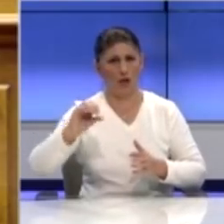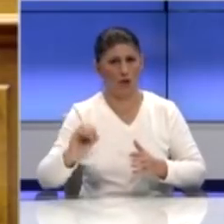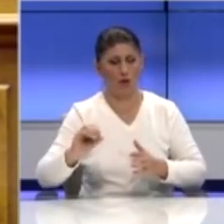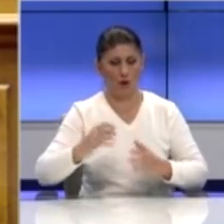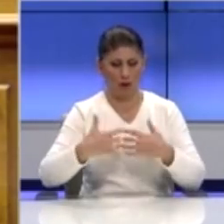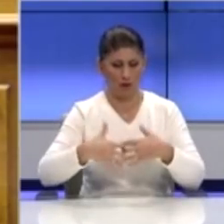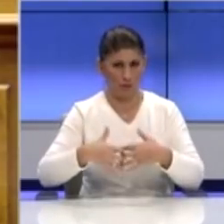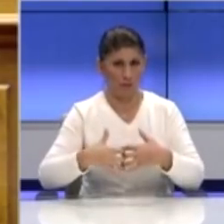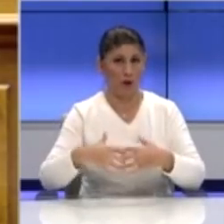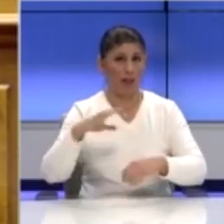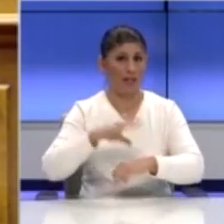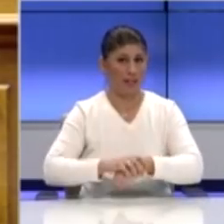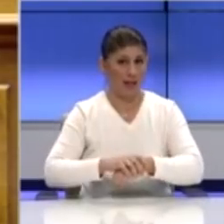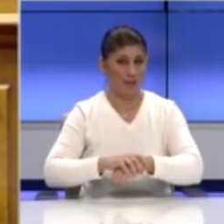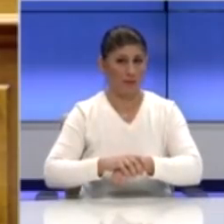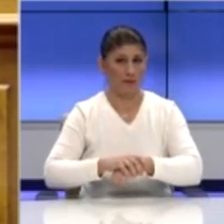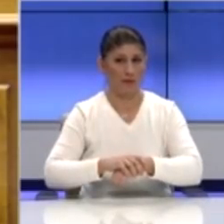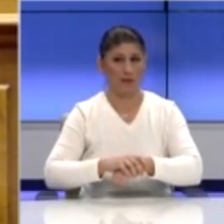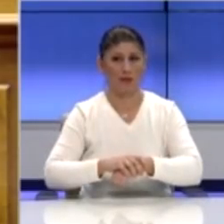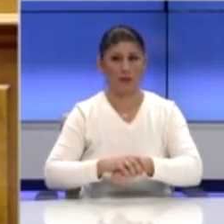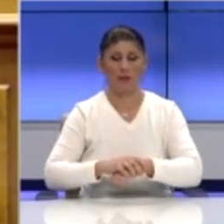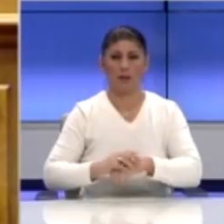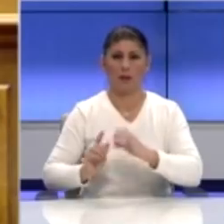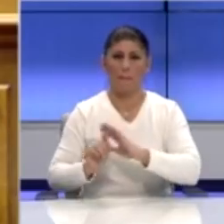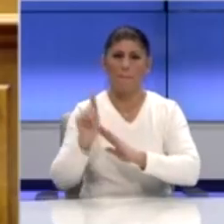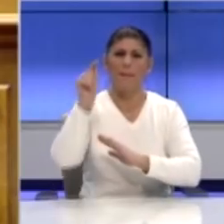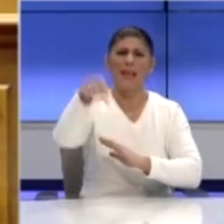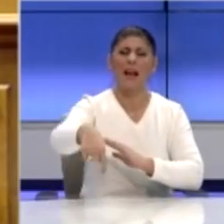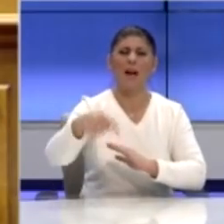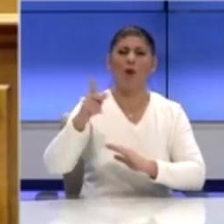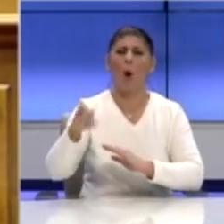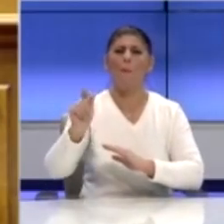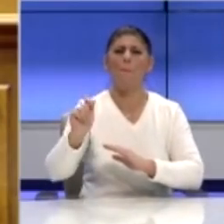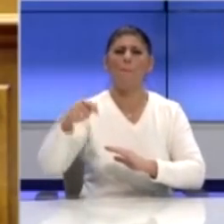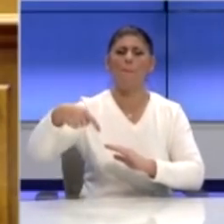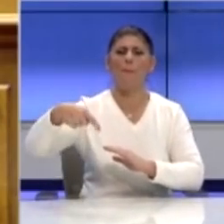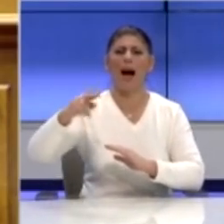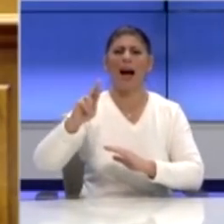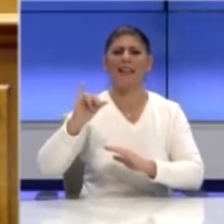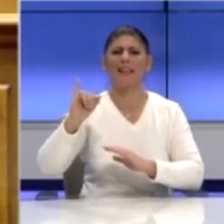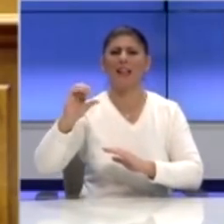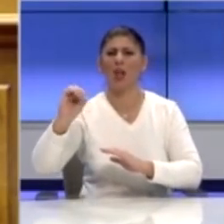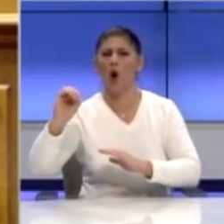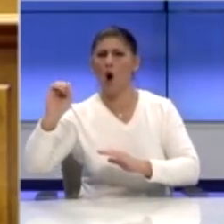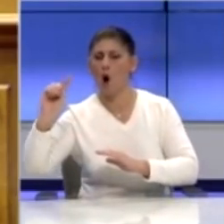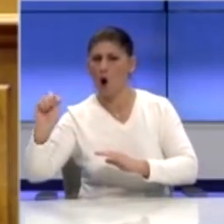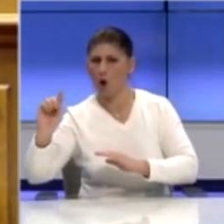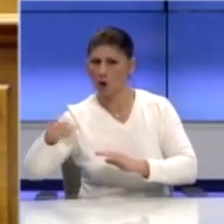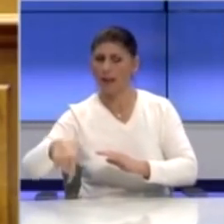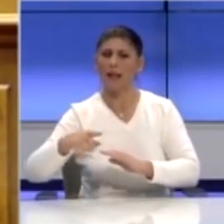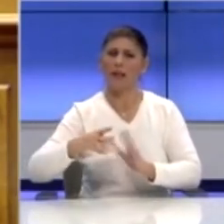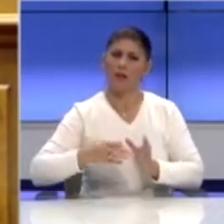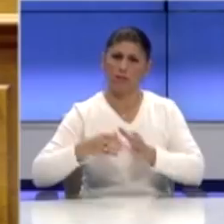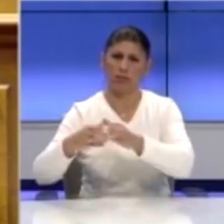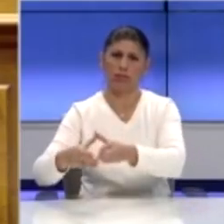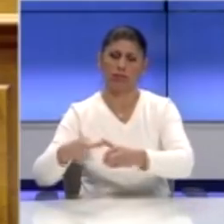εξοπλισμούς, η δέσμευση για αποστολή συστοιχίας πυράβλων Patriot στη Σαουδική Αραβία, αλλά και η αποστολή στρατιωτικών